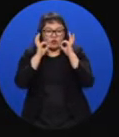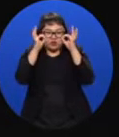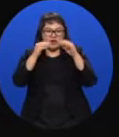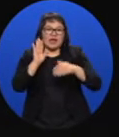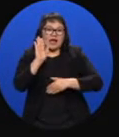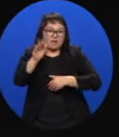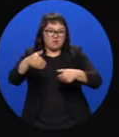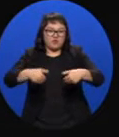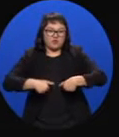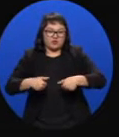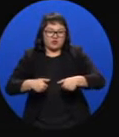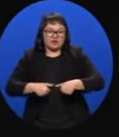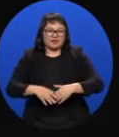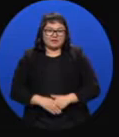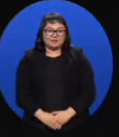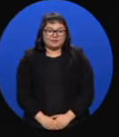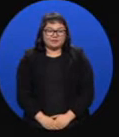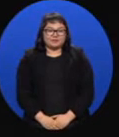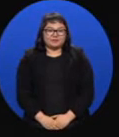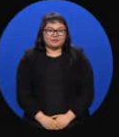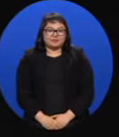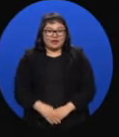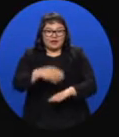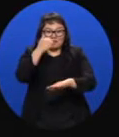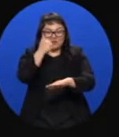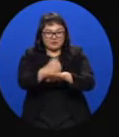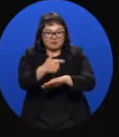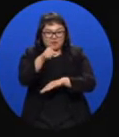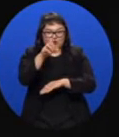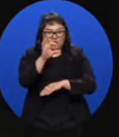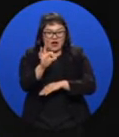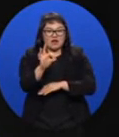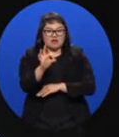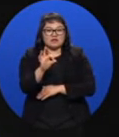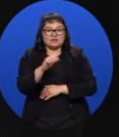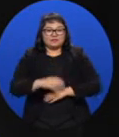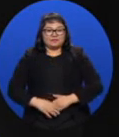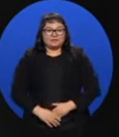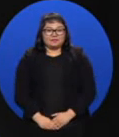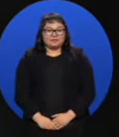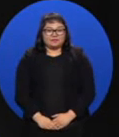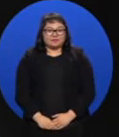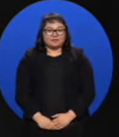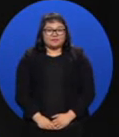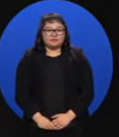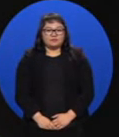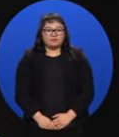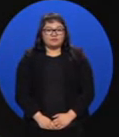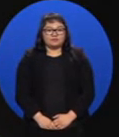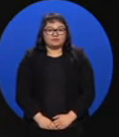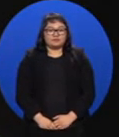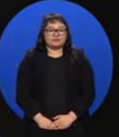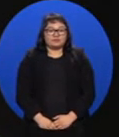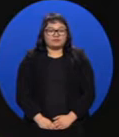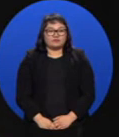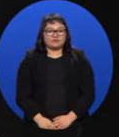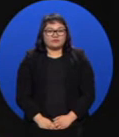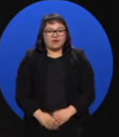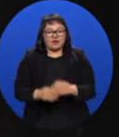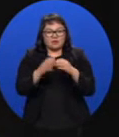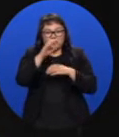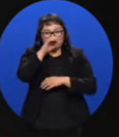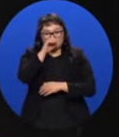있어져야 되겠다 이런 생각을 갖습니다. 네, 마지막으로 강지영 후보 말씀해 주십시오. 예, 뭐 다들